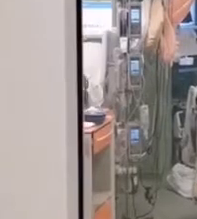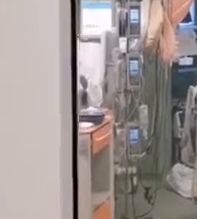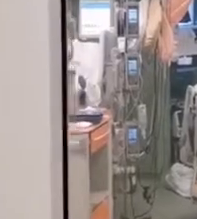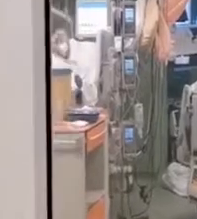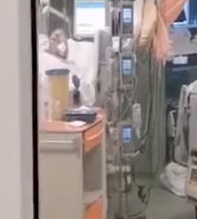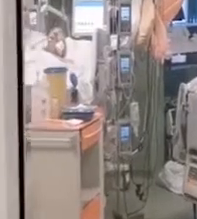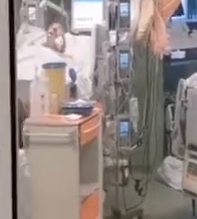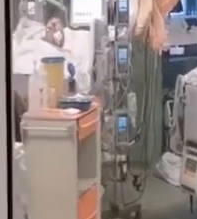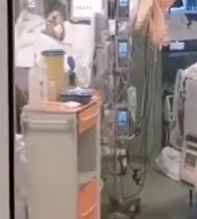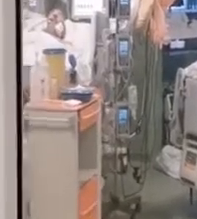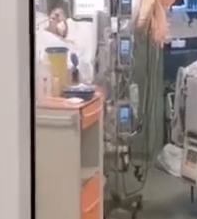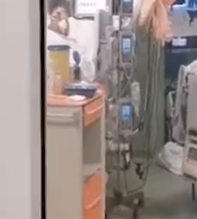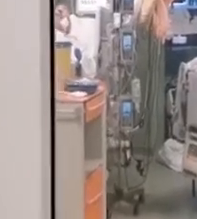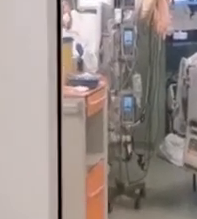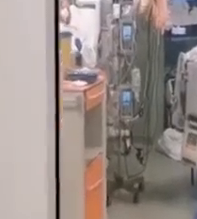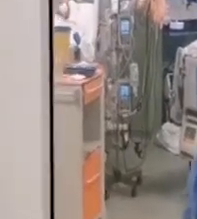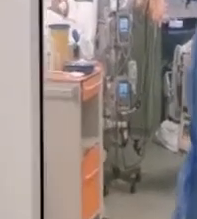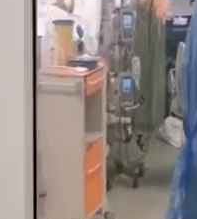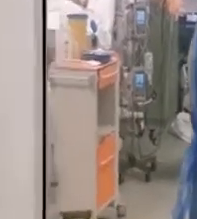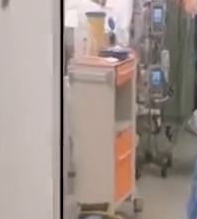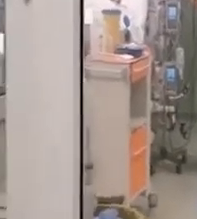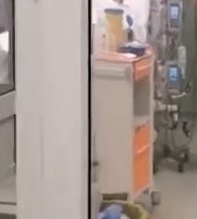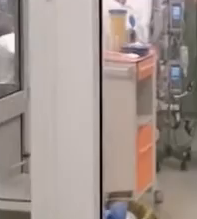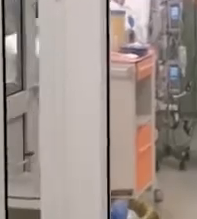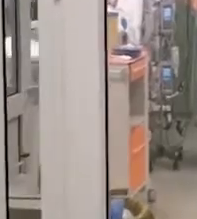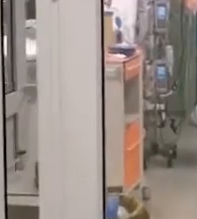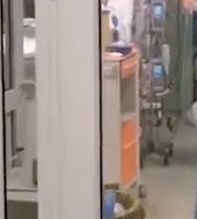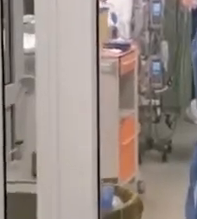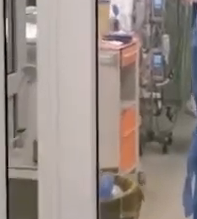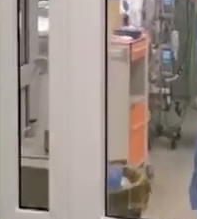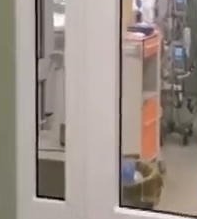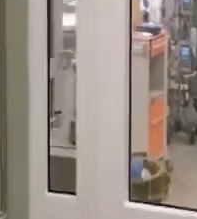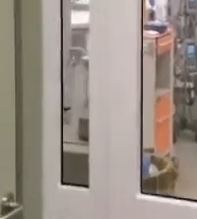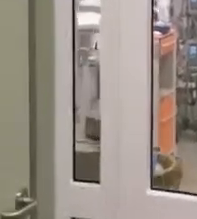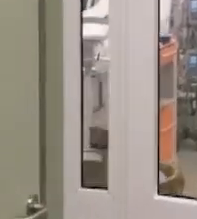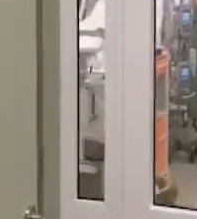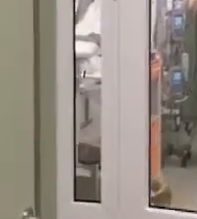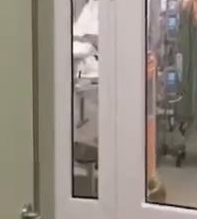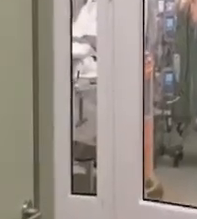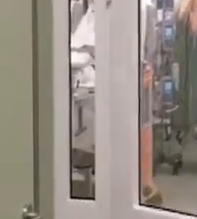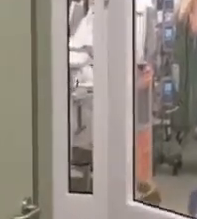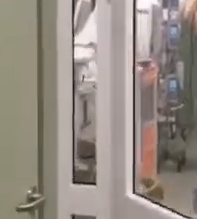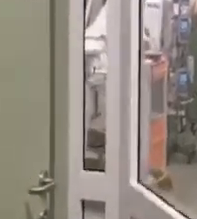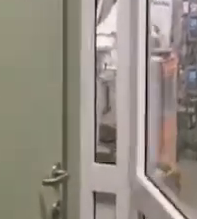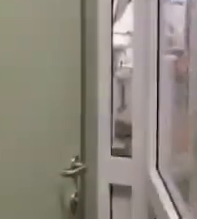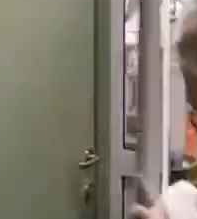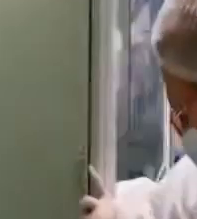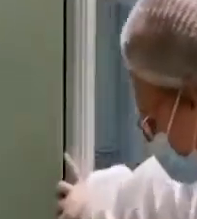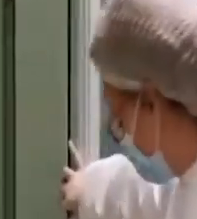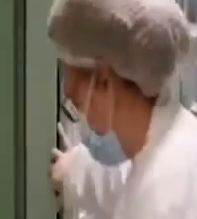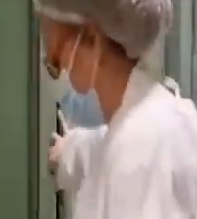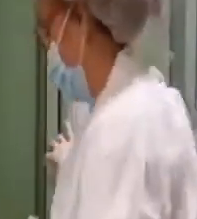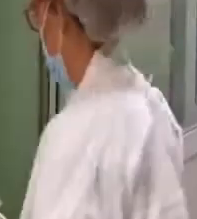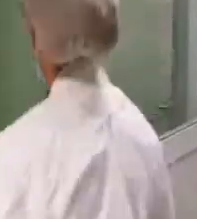στις πύλες εισόδου της χώρας. 458 είναι οι συμπολίτες μας που παραμένουν διασωληνωμένοι σε μονάδες εντατικής θεραπείας με την διάμεση ηλικία τους στα